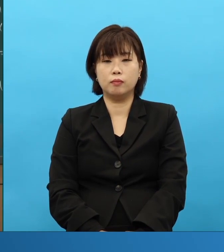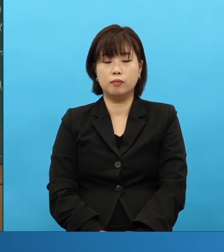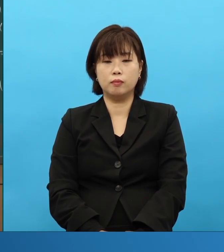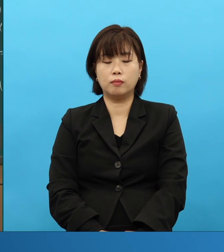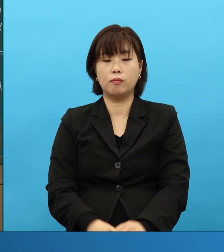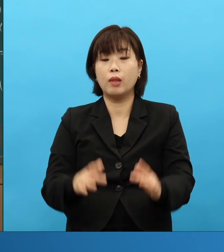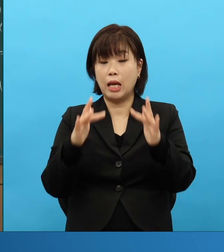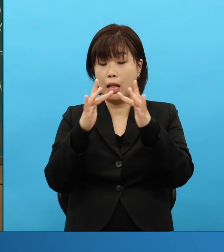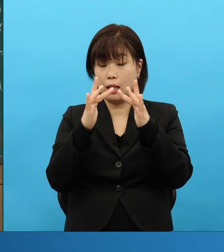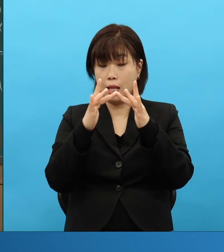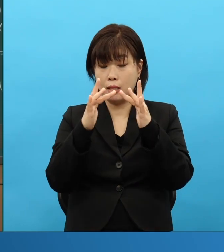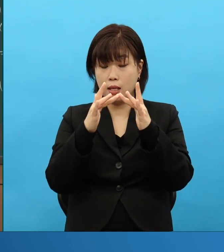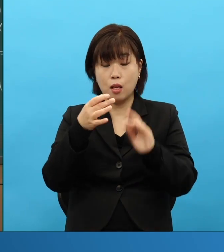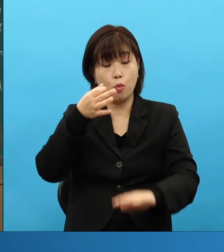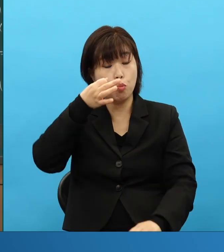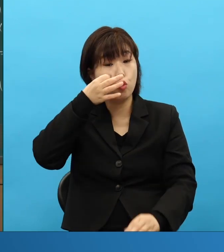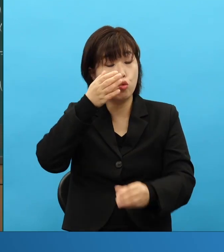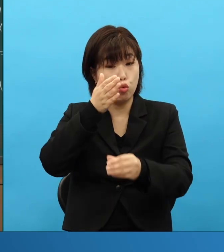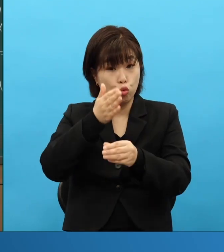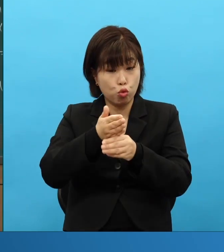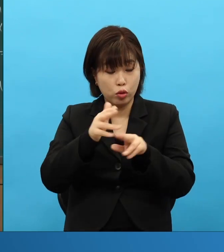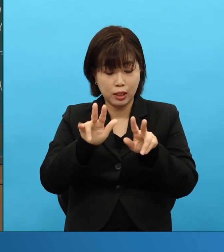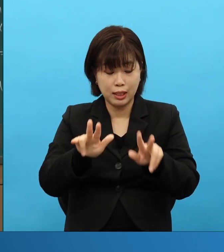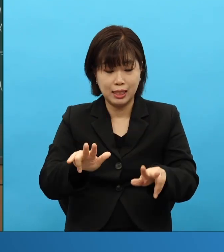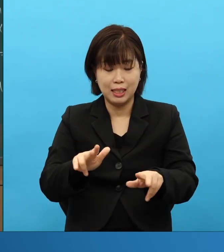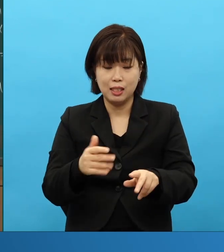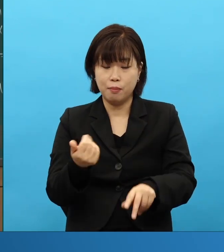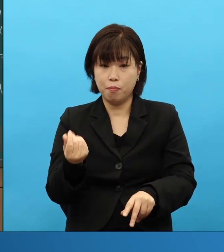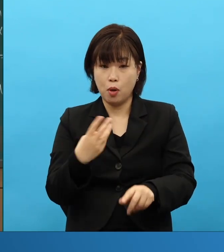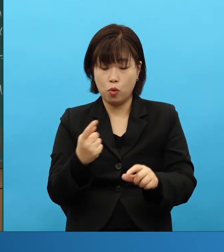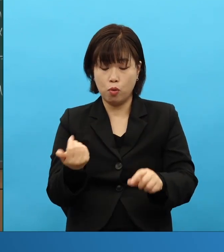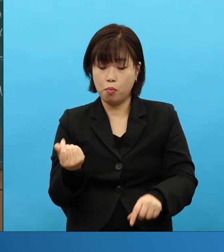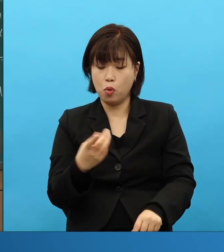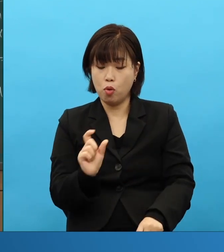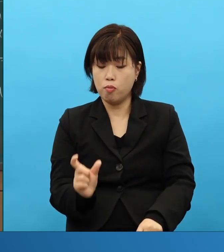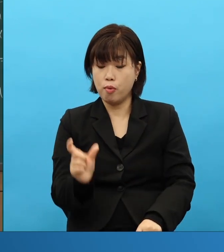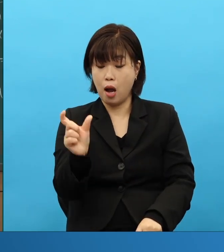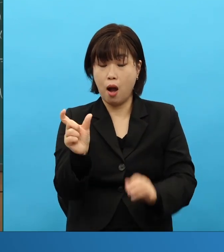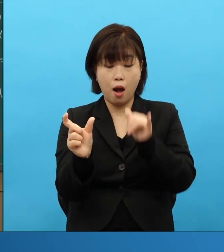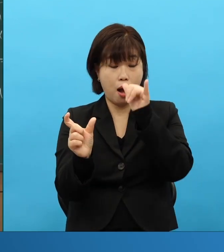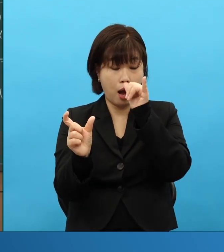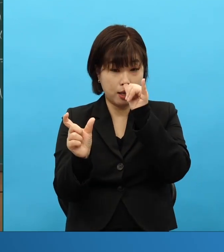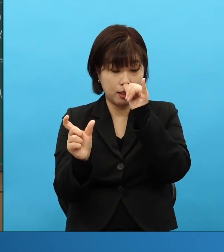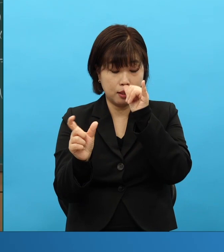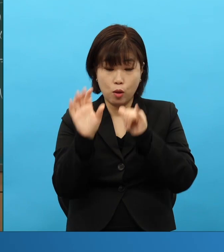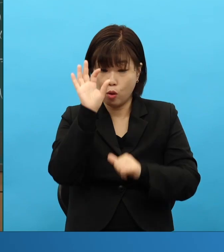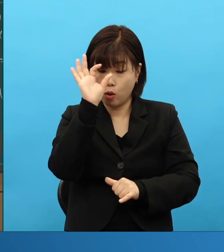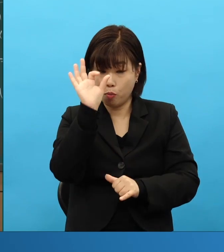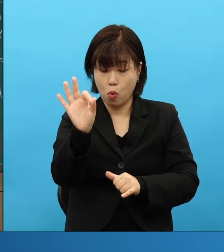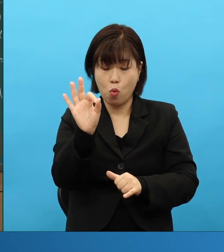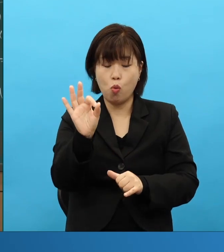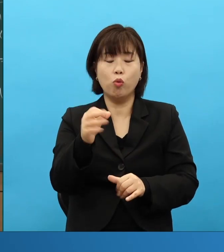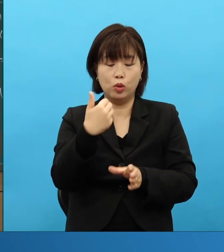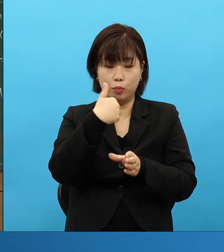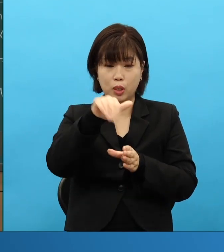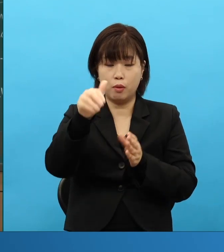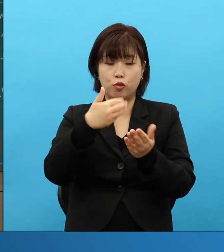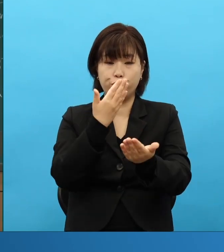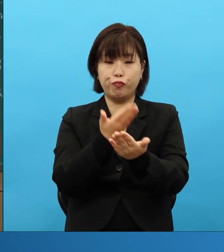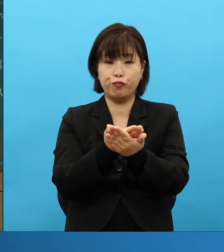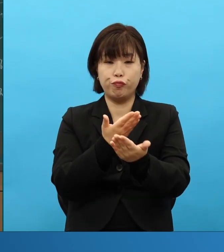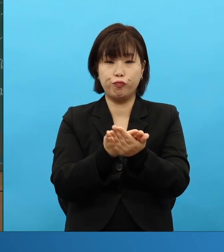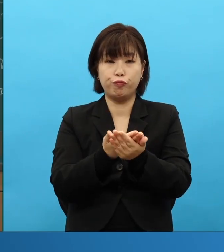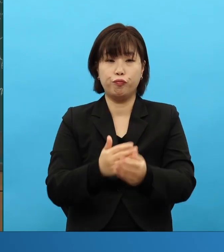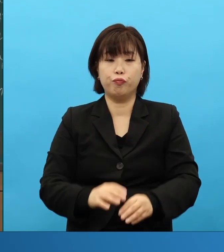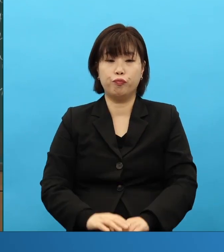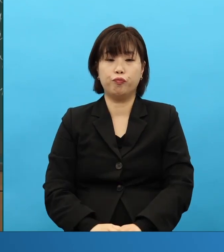온라인으로 참석하시는 분은 자막으로 나오는 계좌에 마음 담아 헌금해 주시길 바랍니다. If you're participating online, please